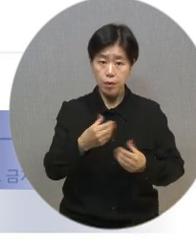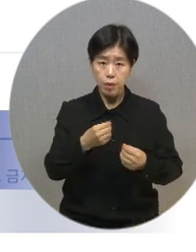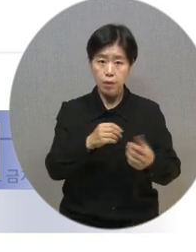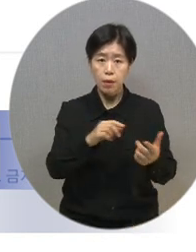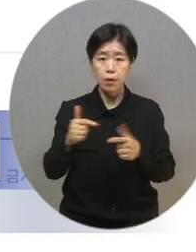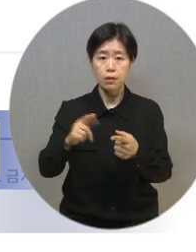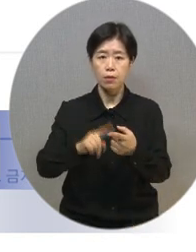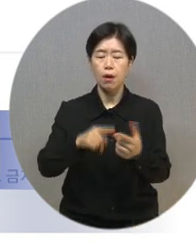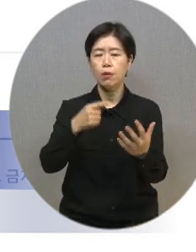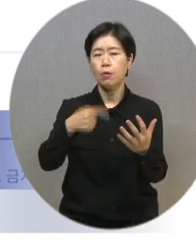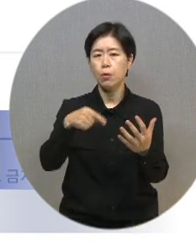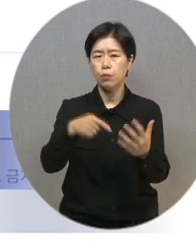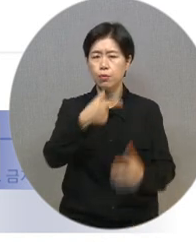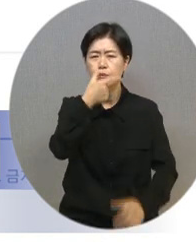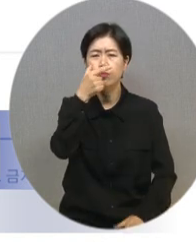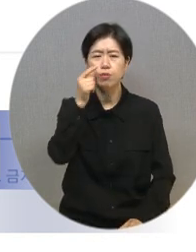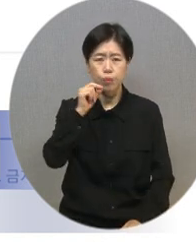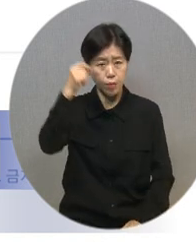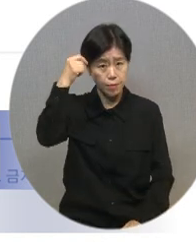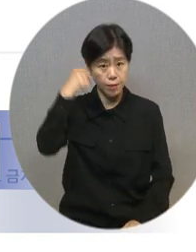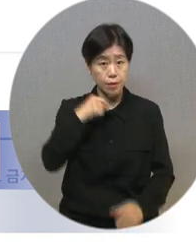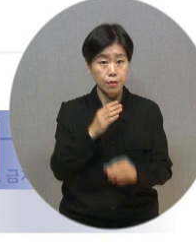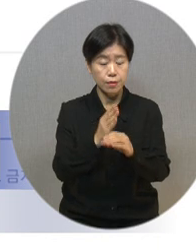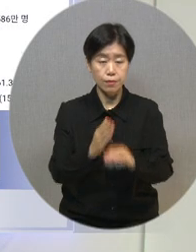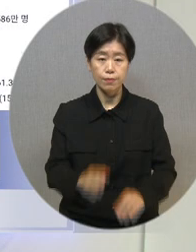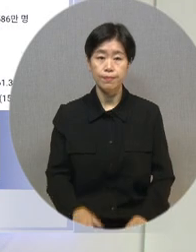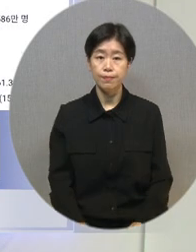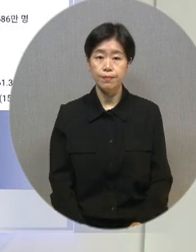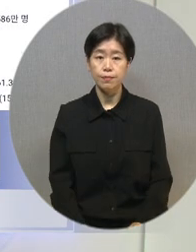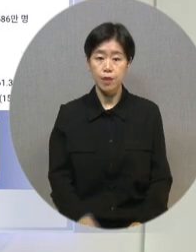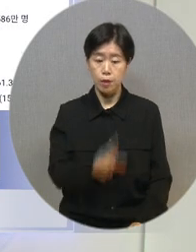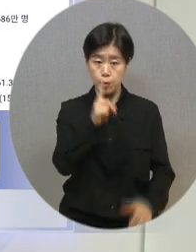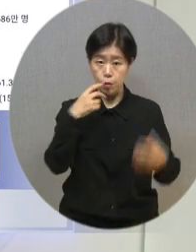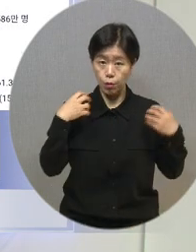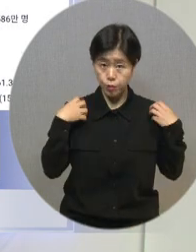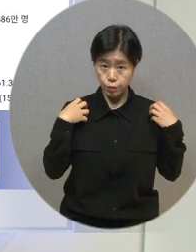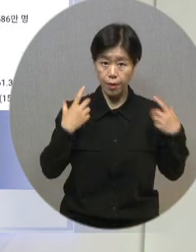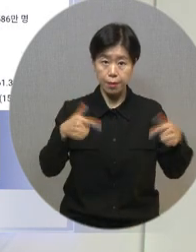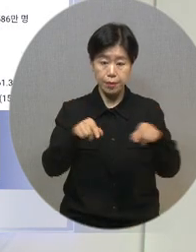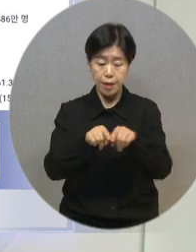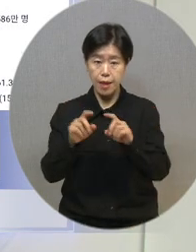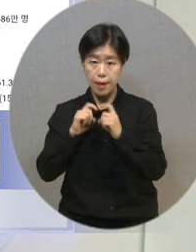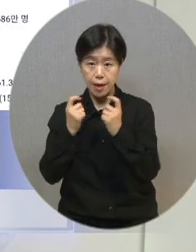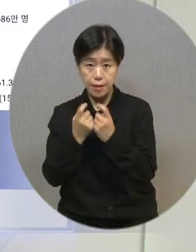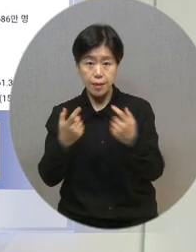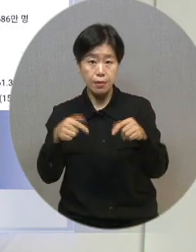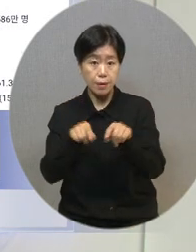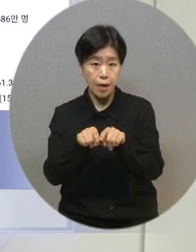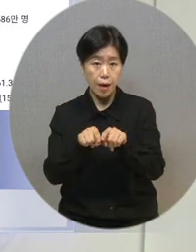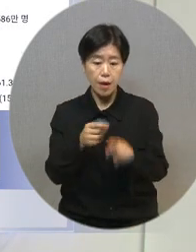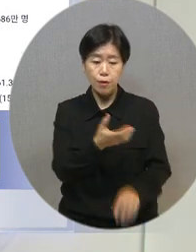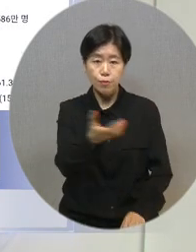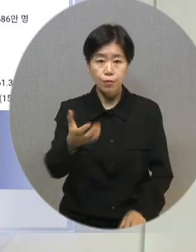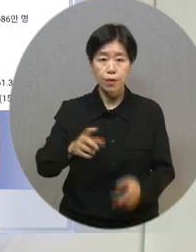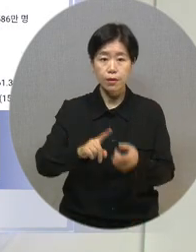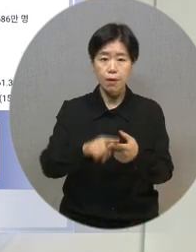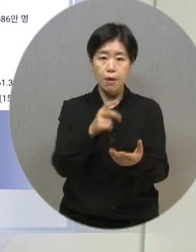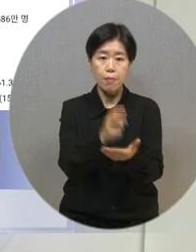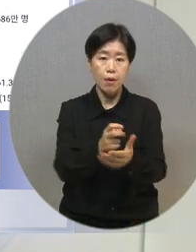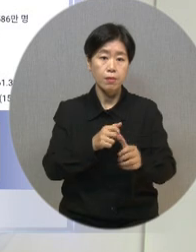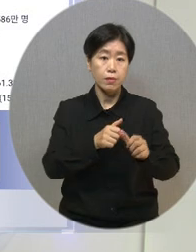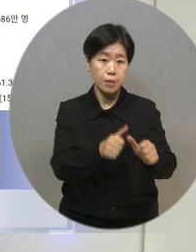관련한 교육의 부족함을 느끼고 있는데요 정부와 지자체 민간은 이동 편의 시설 등에 관한 법률에